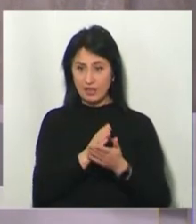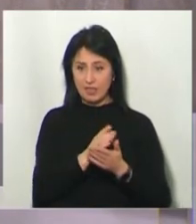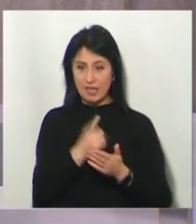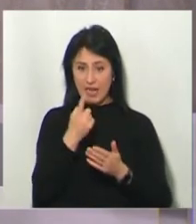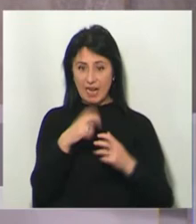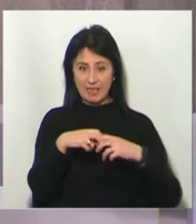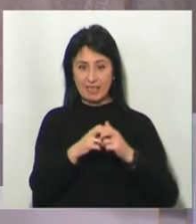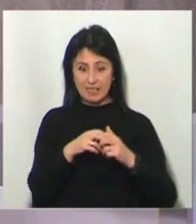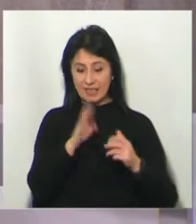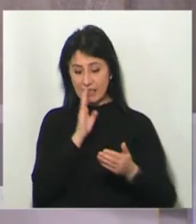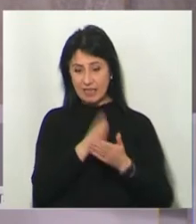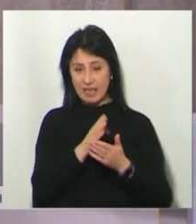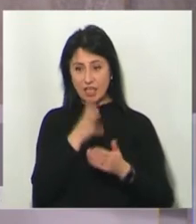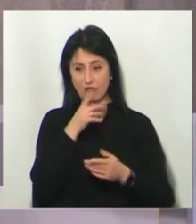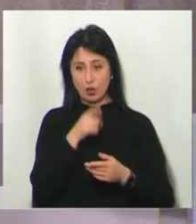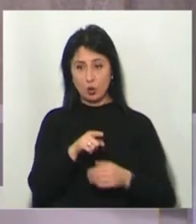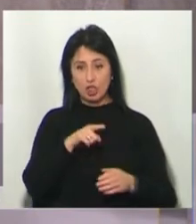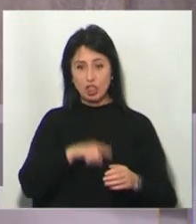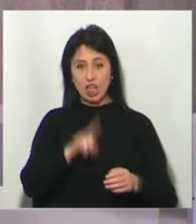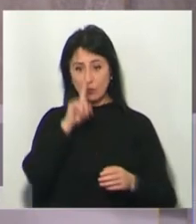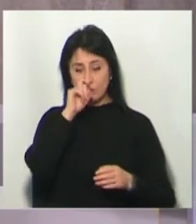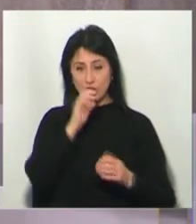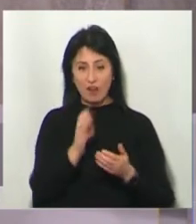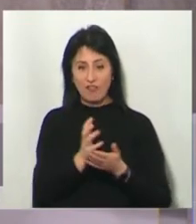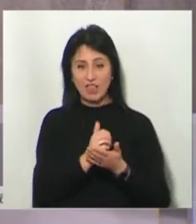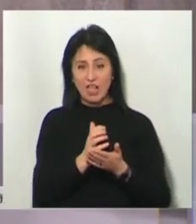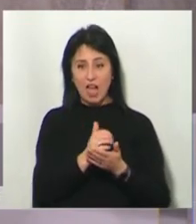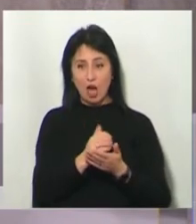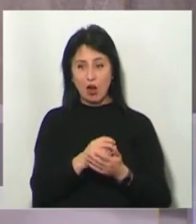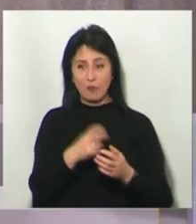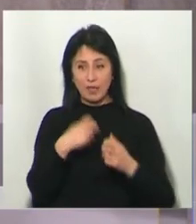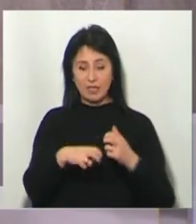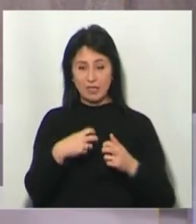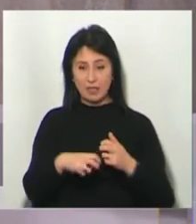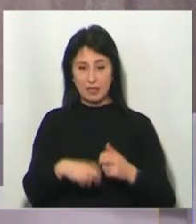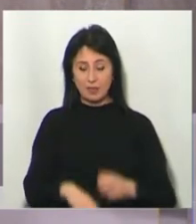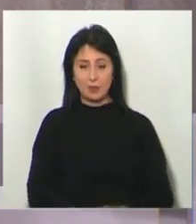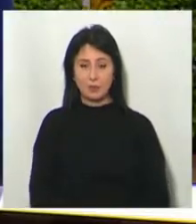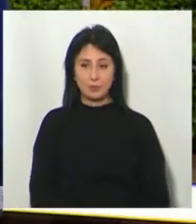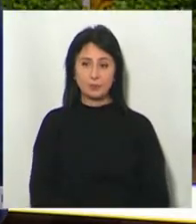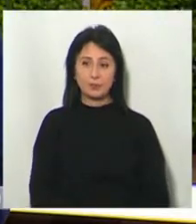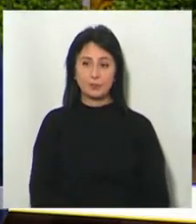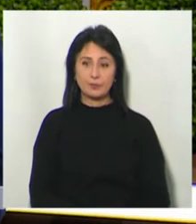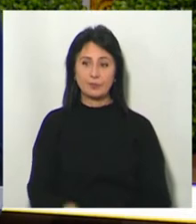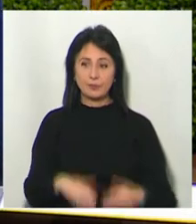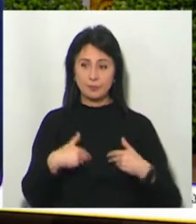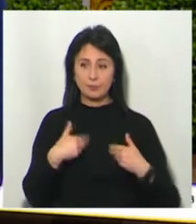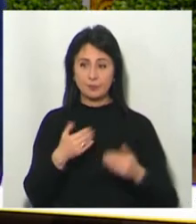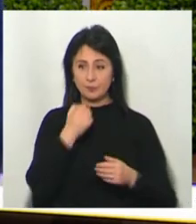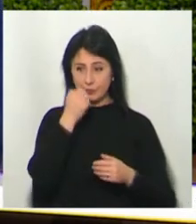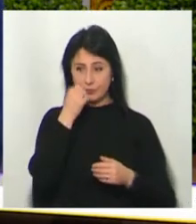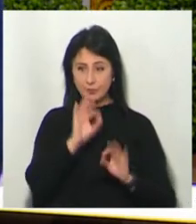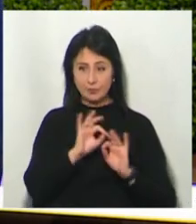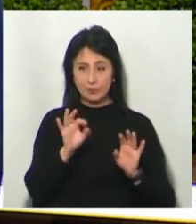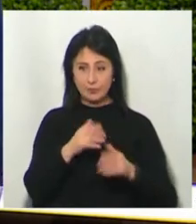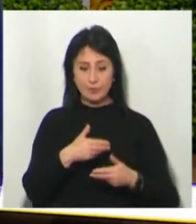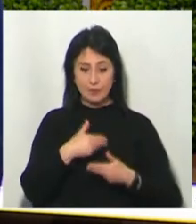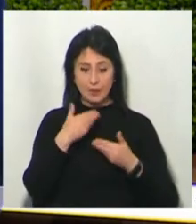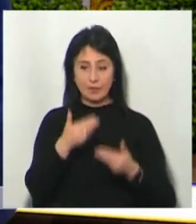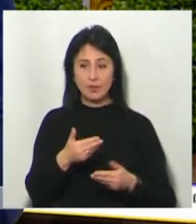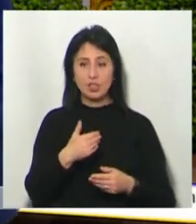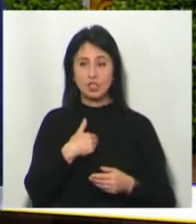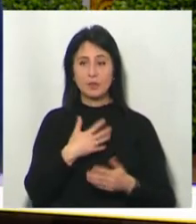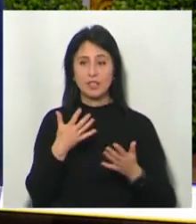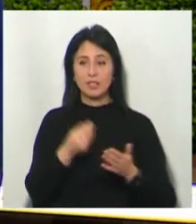ერთი სახსარი, რომელიც ასეთ დროს შარჯავას დაგროვების გამო დაზარალდება. მოგესალმებით, მადლობას მოგახსენებთ